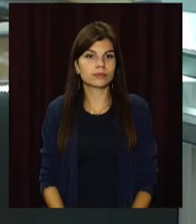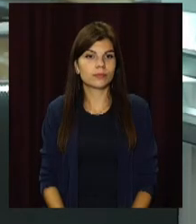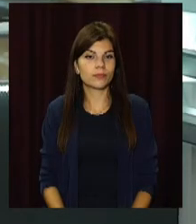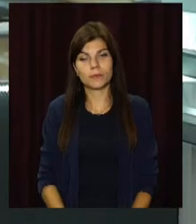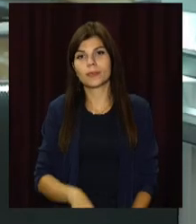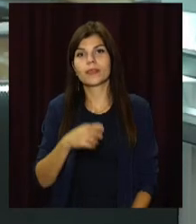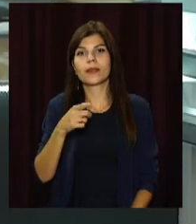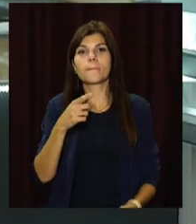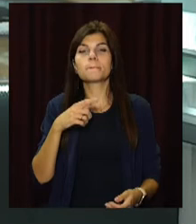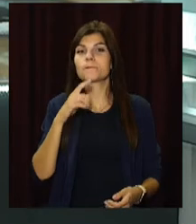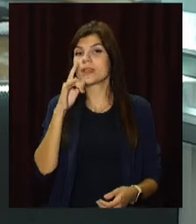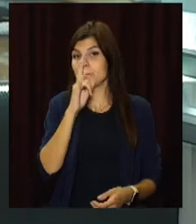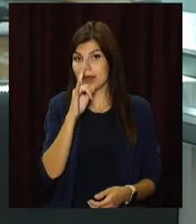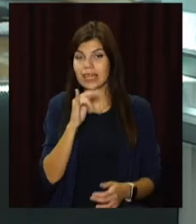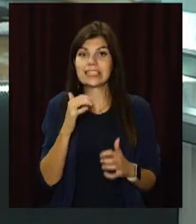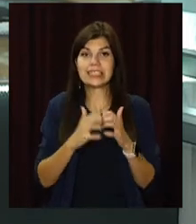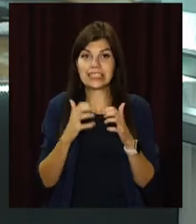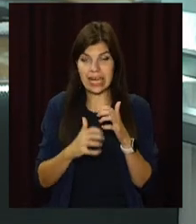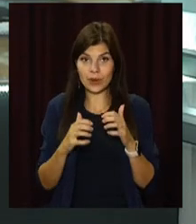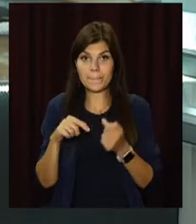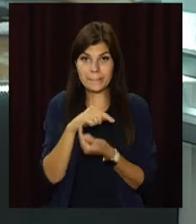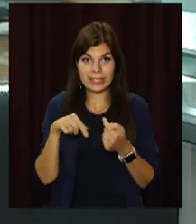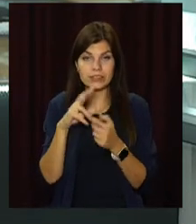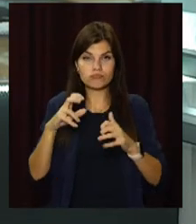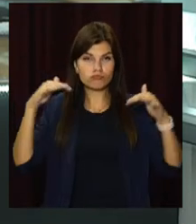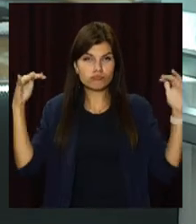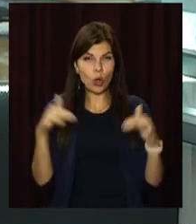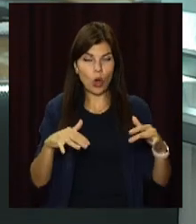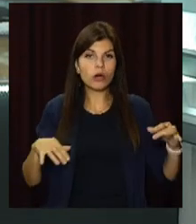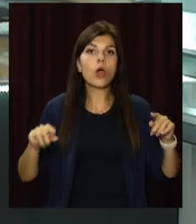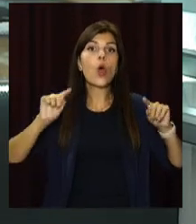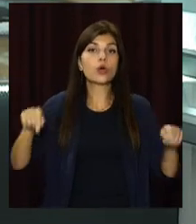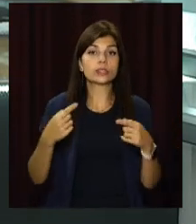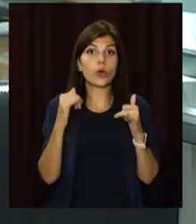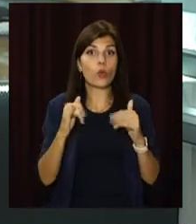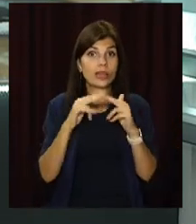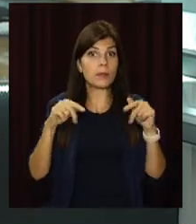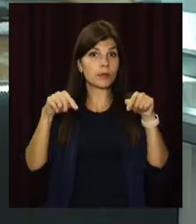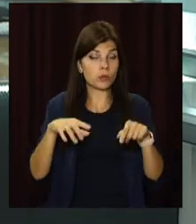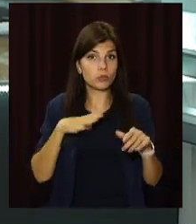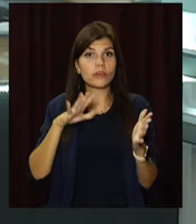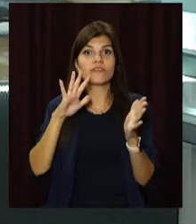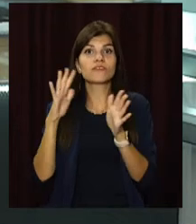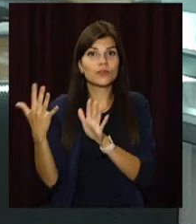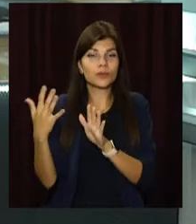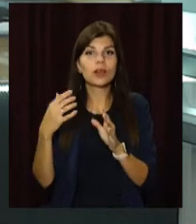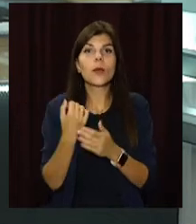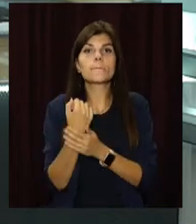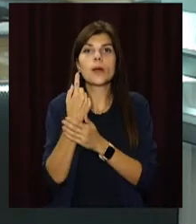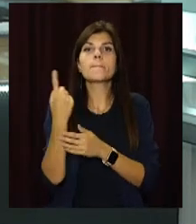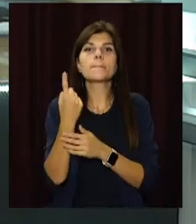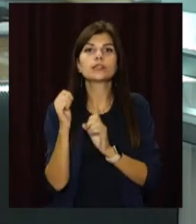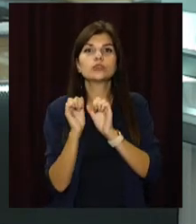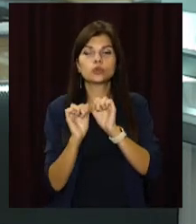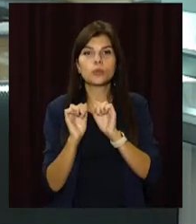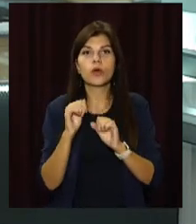Форум представників малого та середнього бізнесу області до Дня підприємця організували у Дніпрі. Відбувся захід за підтримки першого